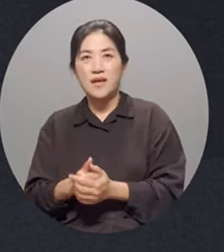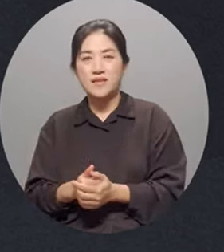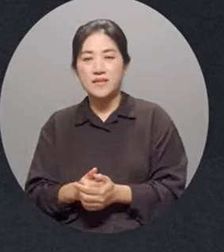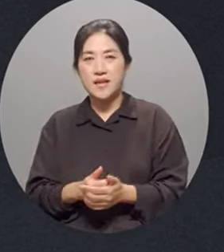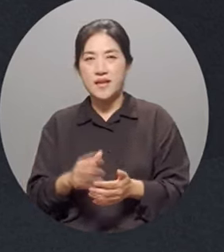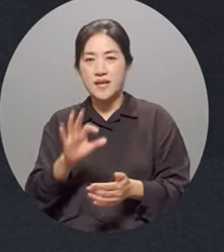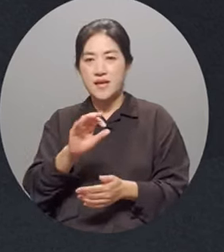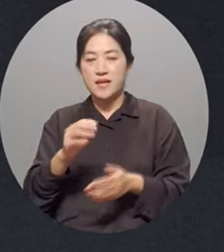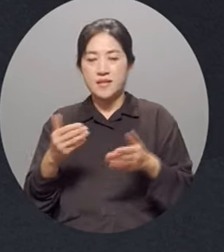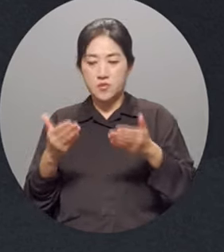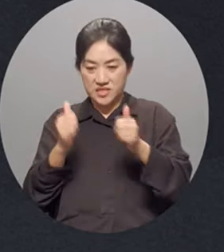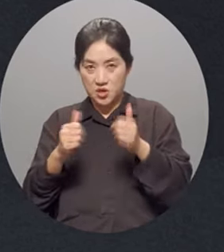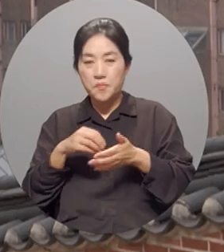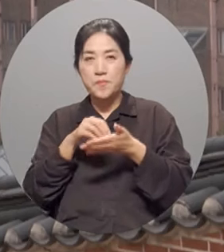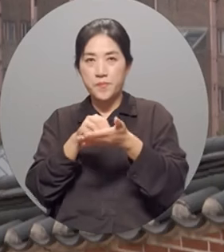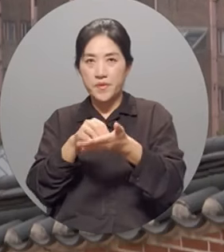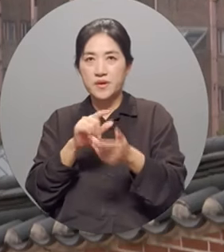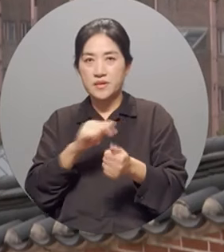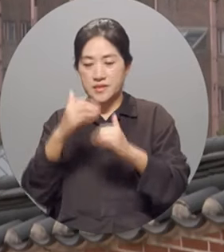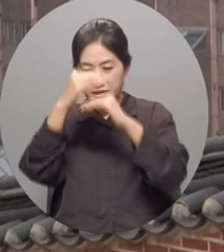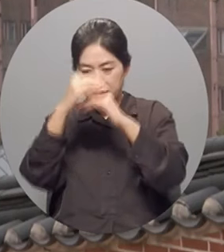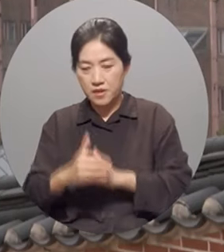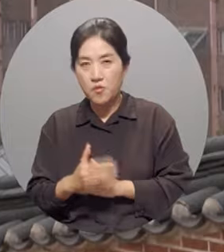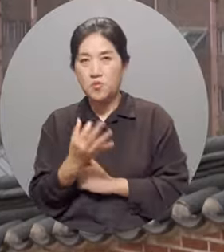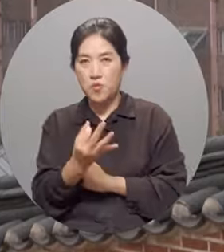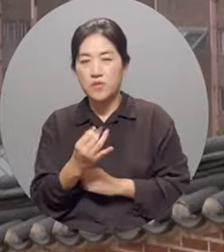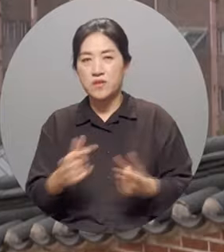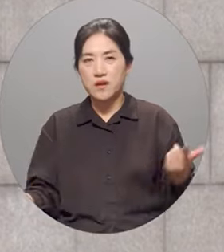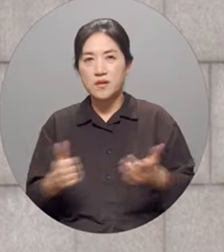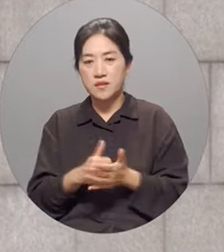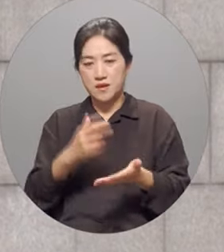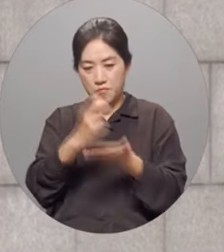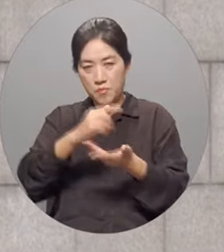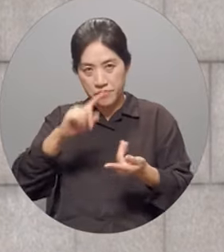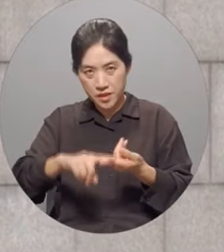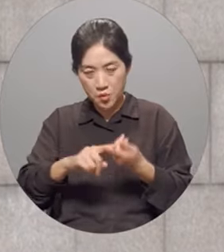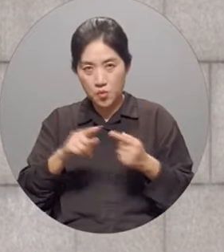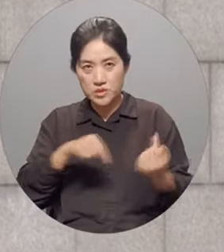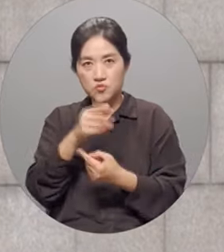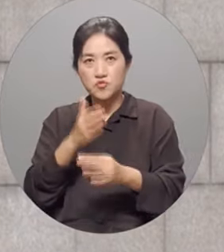규정에 따라 적법하게 집행하고 있다고 덧붙였습니다 MBC 뉴스 고병찬